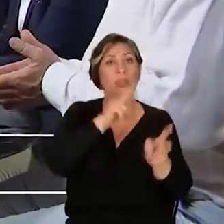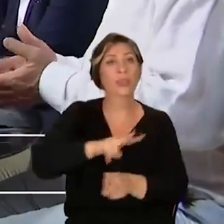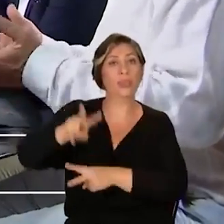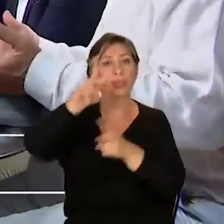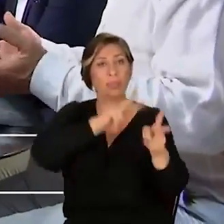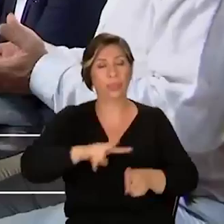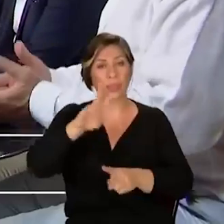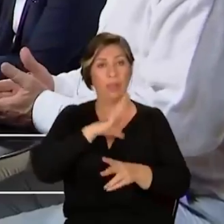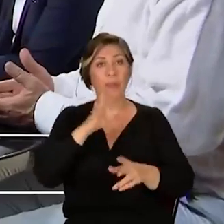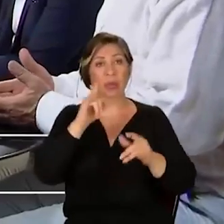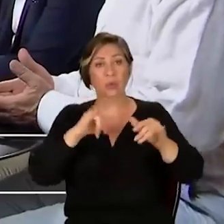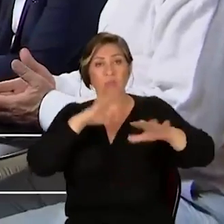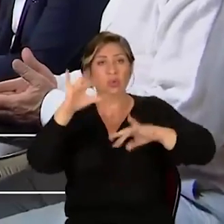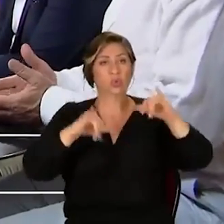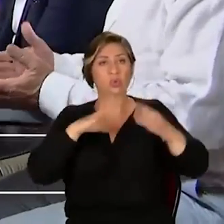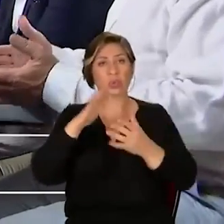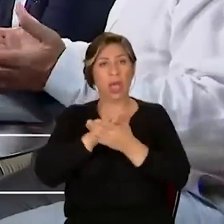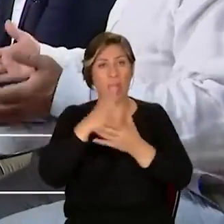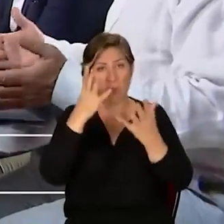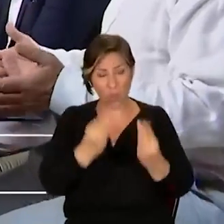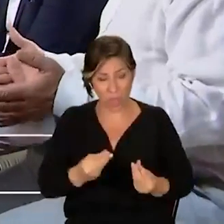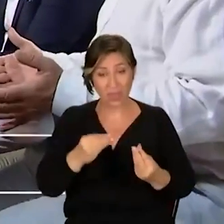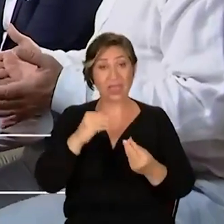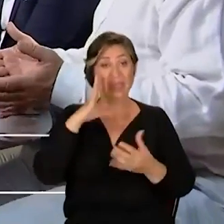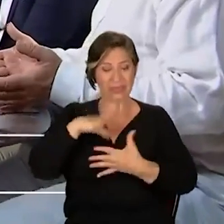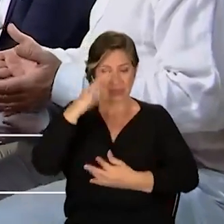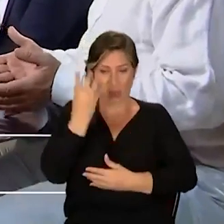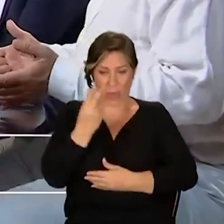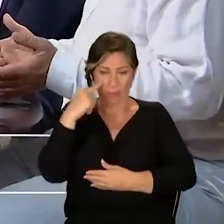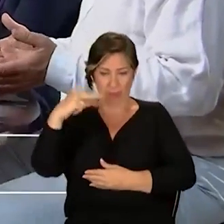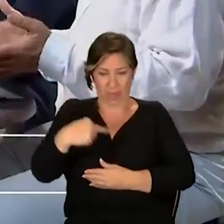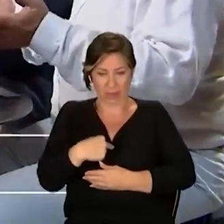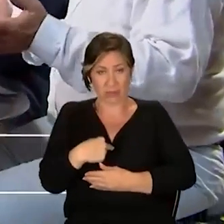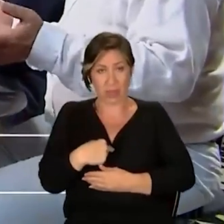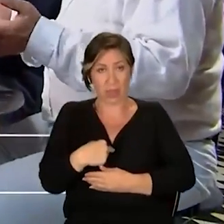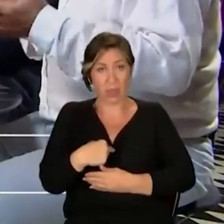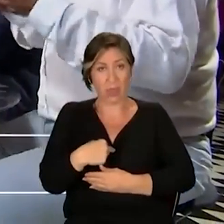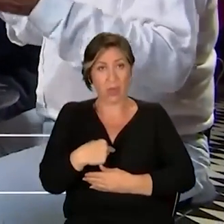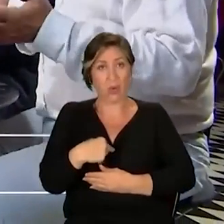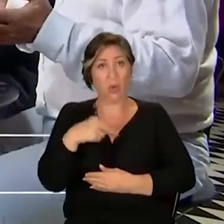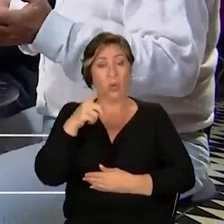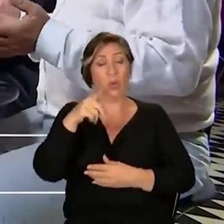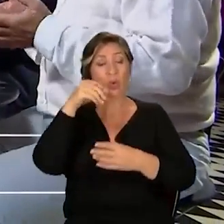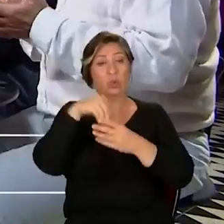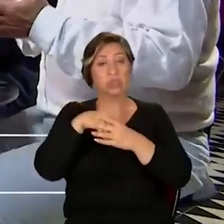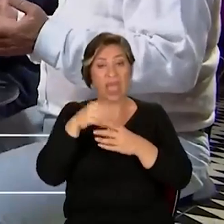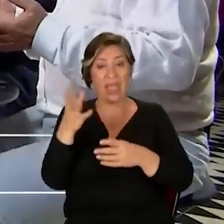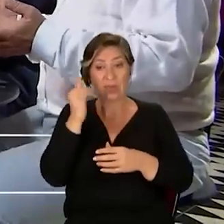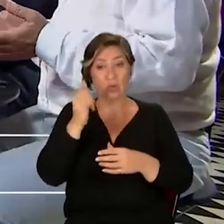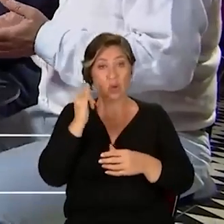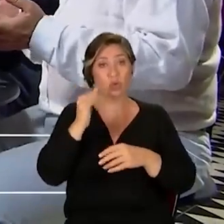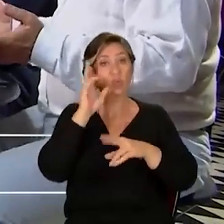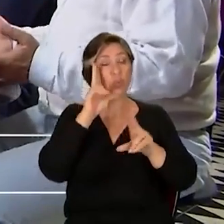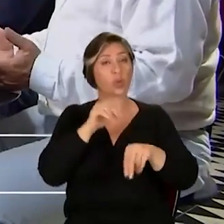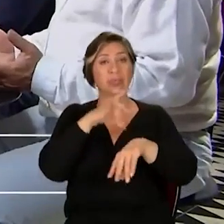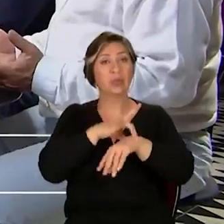bir huzursuz bacağı olan birisi kişisel olarak baktığınızda... Onun için en kötü uyku